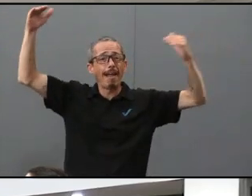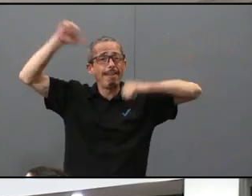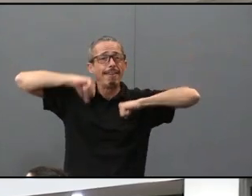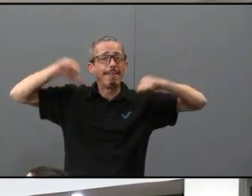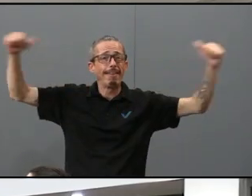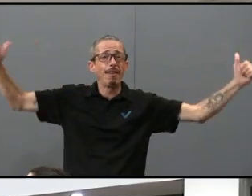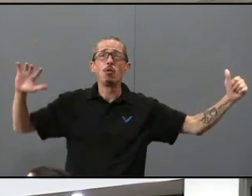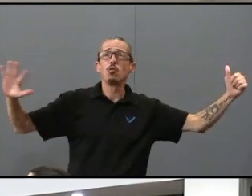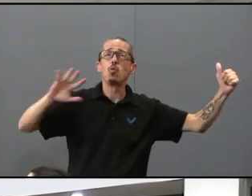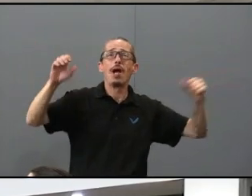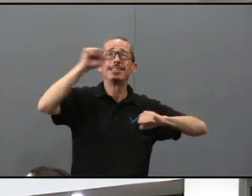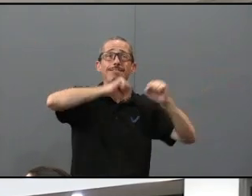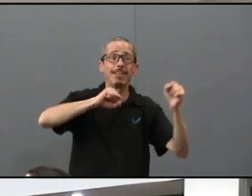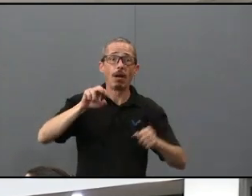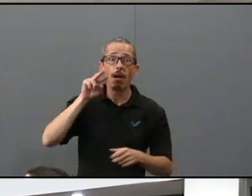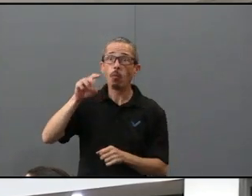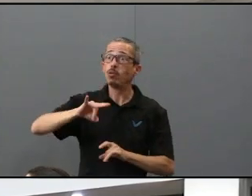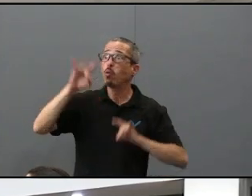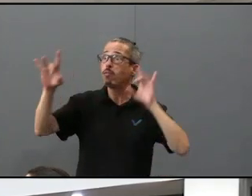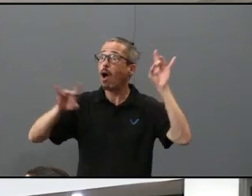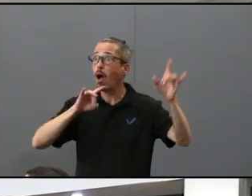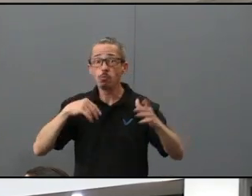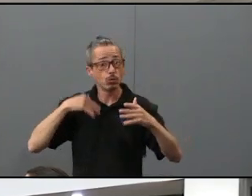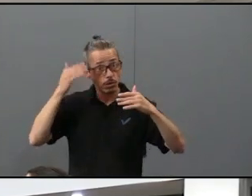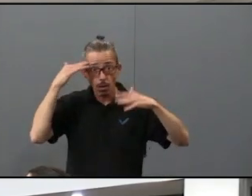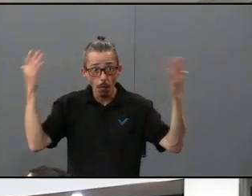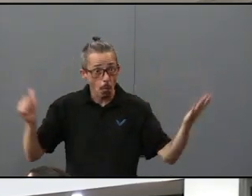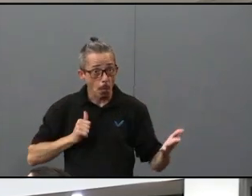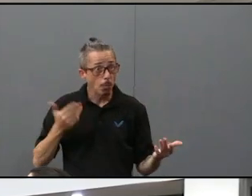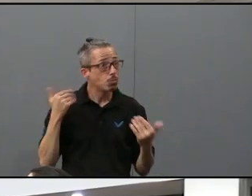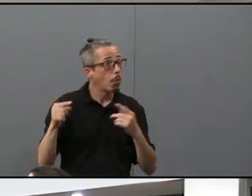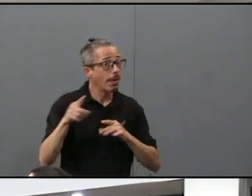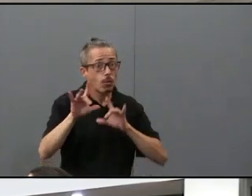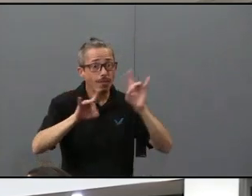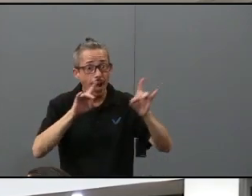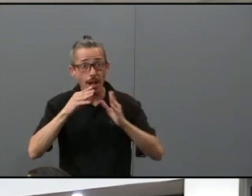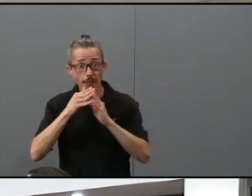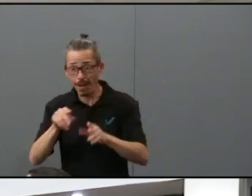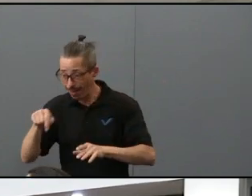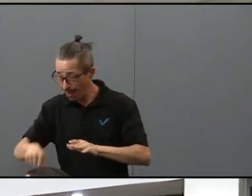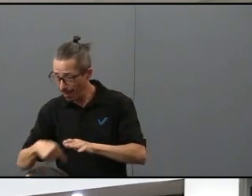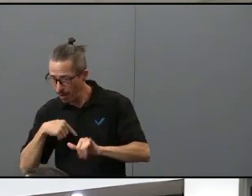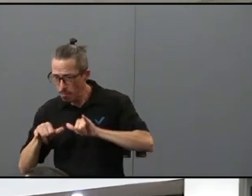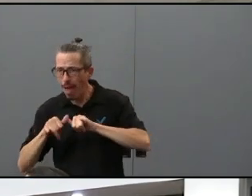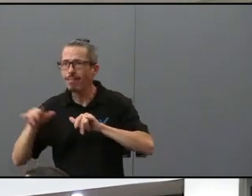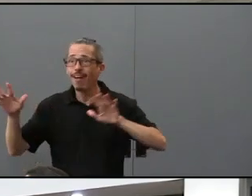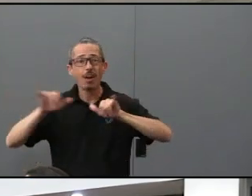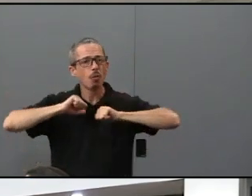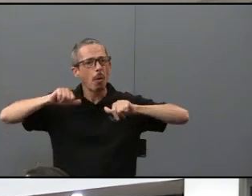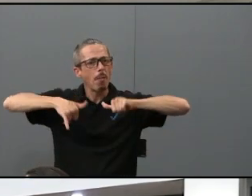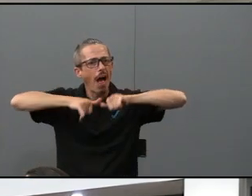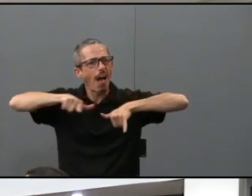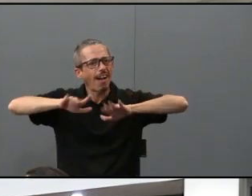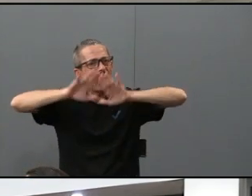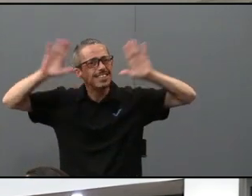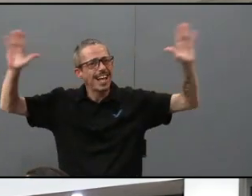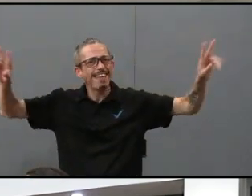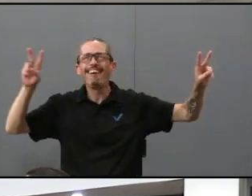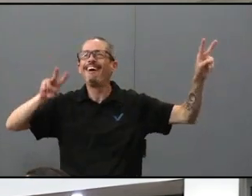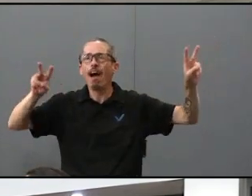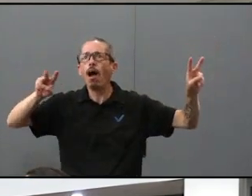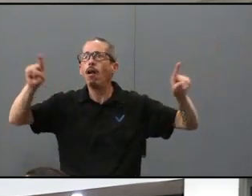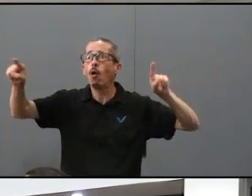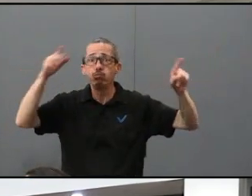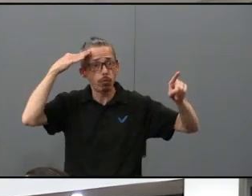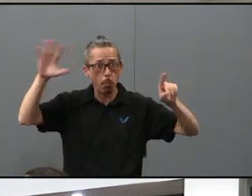montre tout ce qu'il y a et même moi j'ai découvert des choses que je ne savais pas qu'il avait dans la ville fait je me dis ça pourrait être quelque chose d'intéressant un peu partout dans la